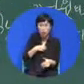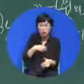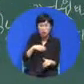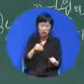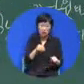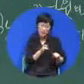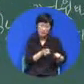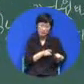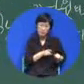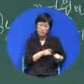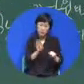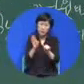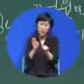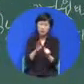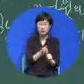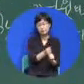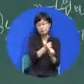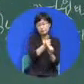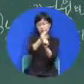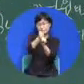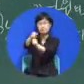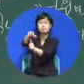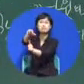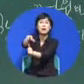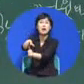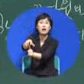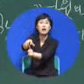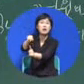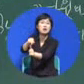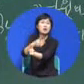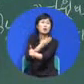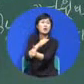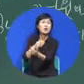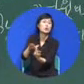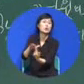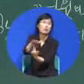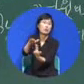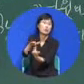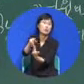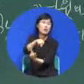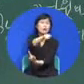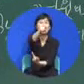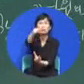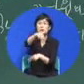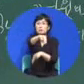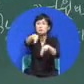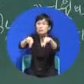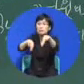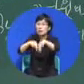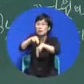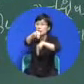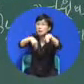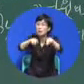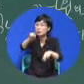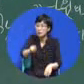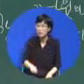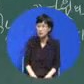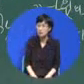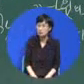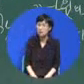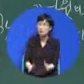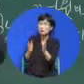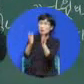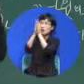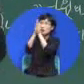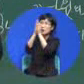didn't make a prison and send him there, but they just exiled him to that island. 당연히 기도하겠죠. What would you do if that were you? Of course